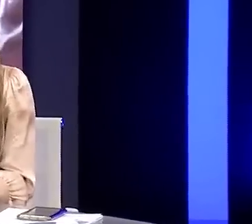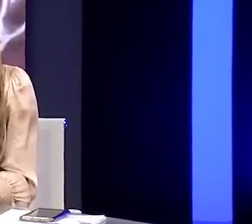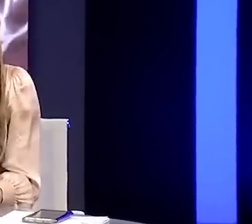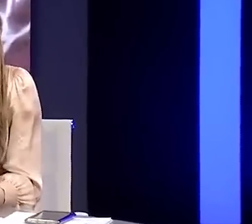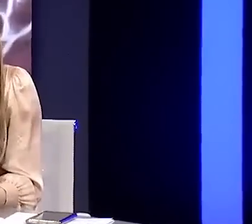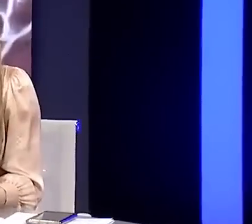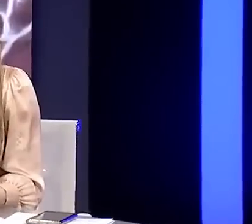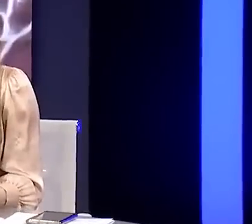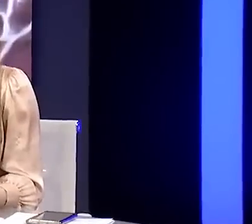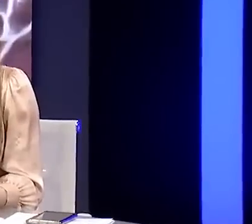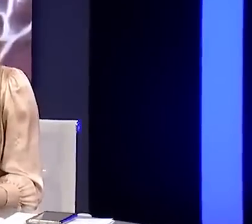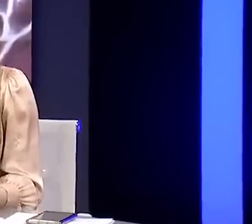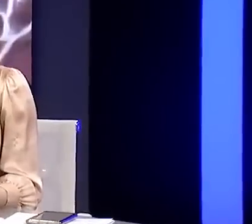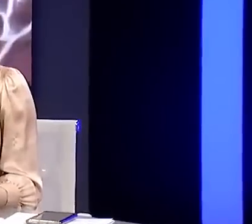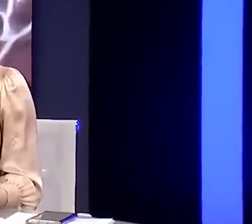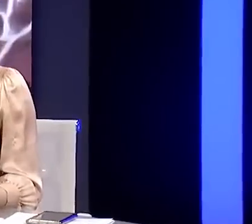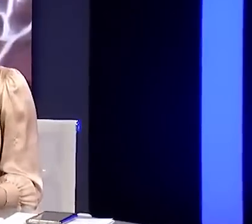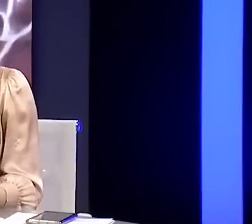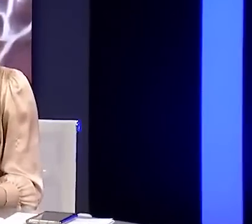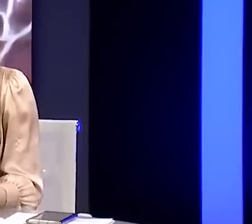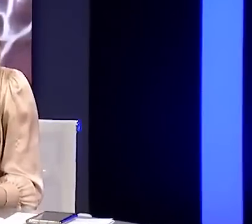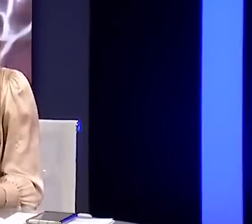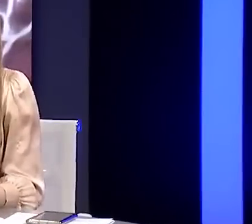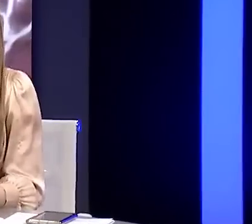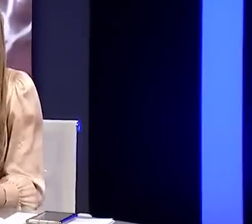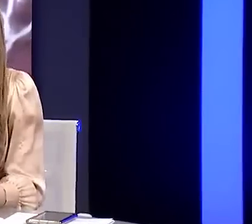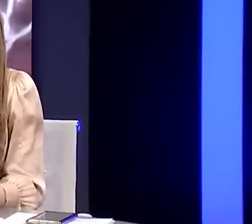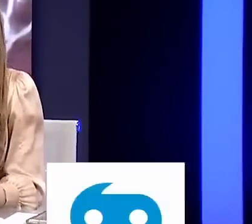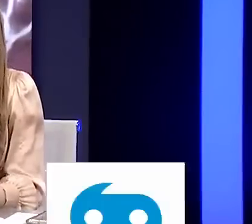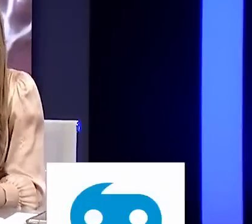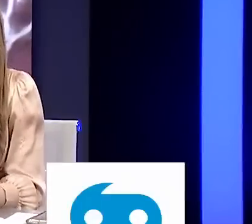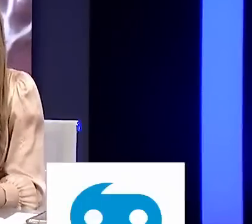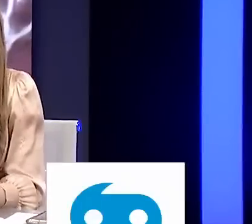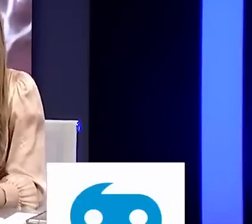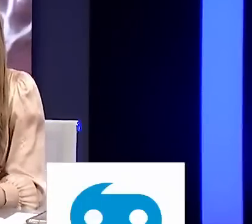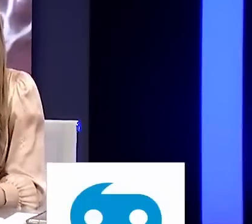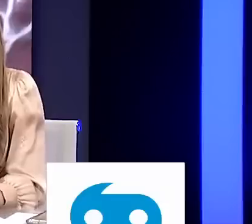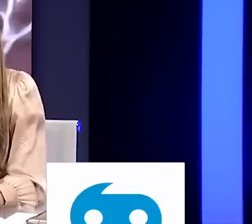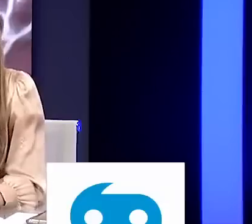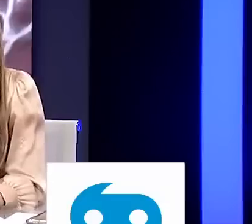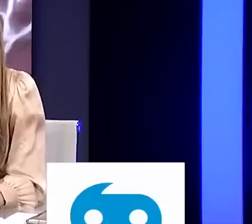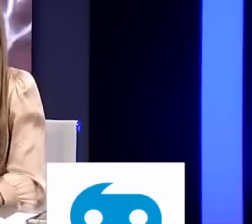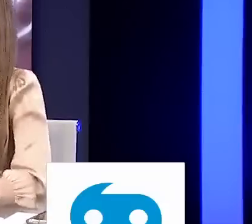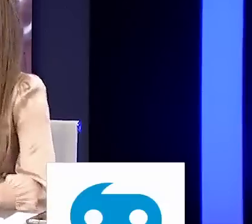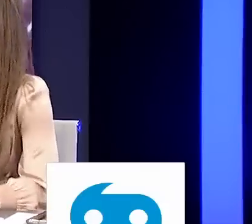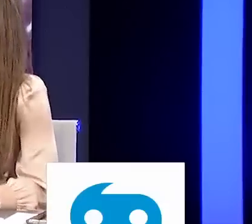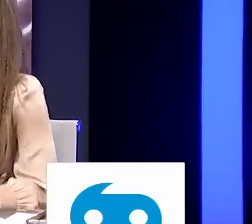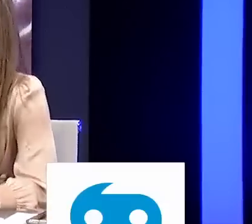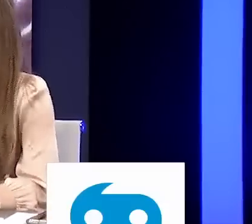องข่าวช่วงที่3นะคะกับปกใหญ่ช่วงนี้ประยุทธ์ตายเดี่ยวค่ะ คือการอภิปรายตาม